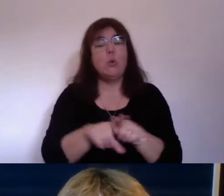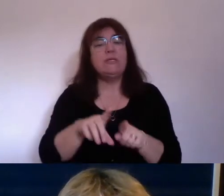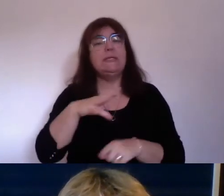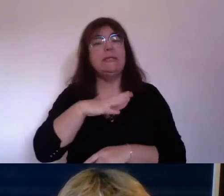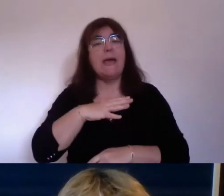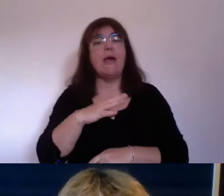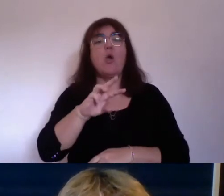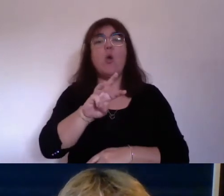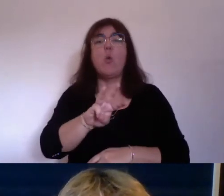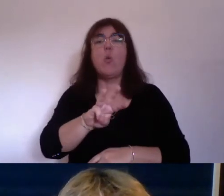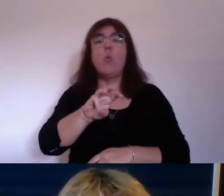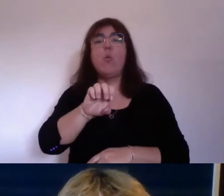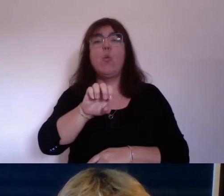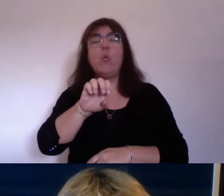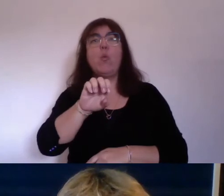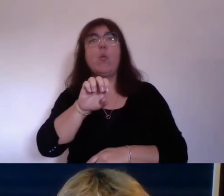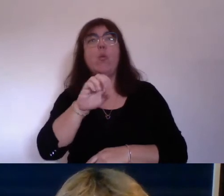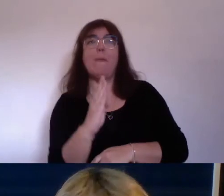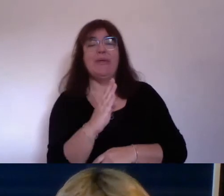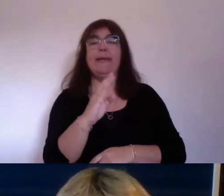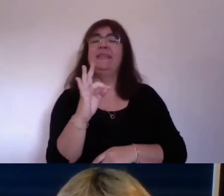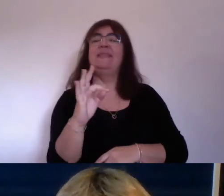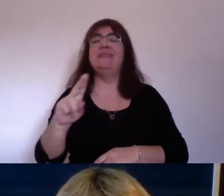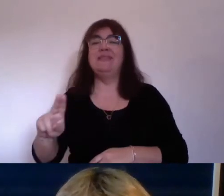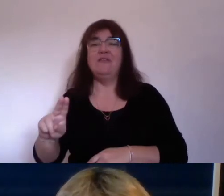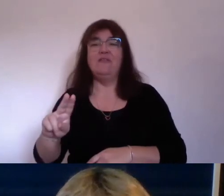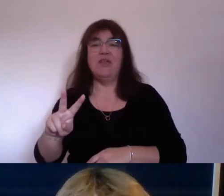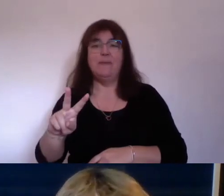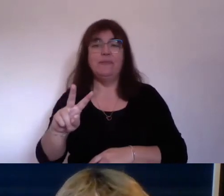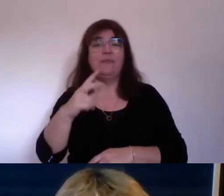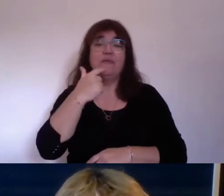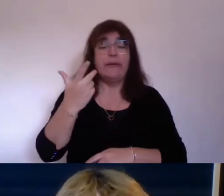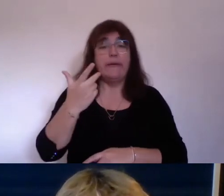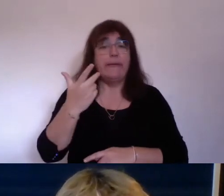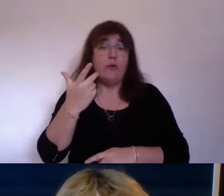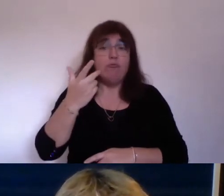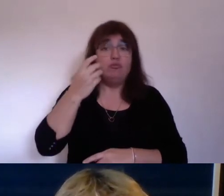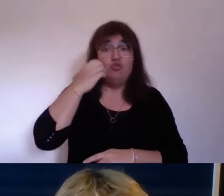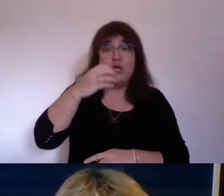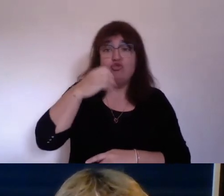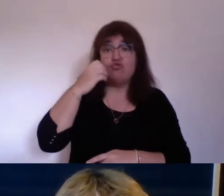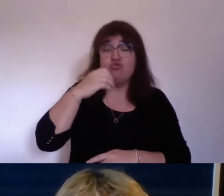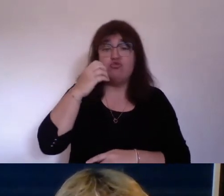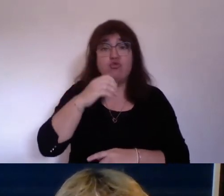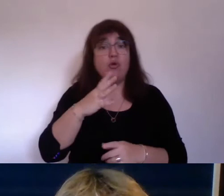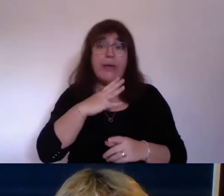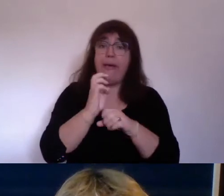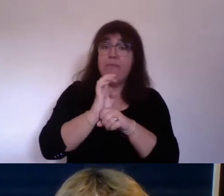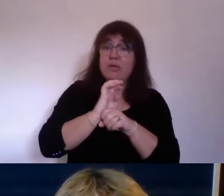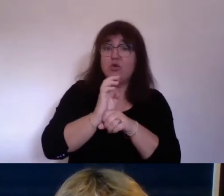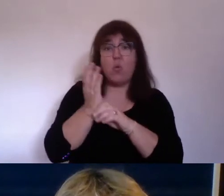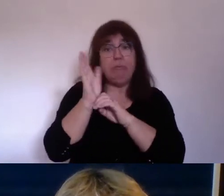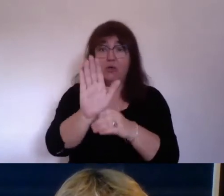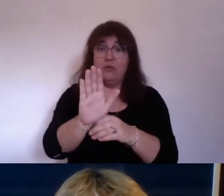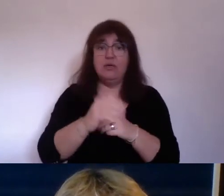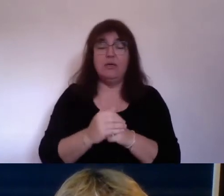laquelle on a donc diffusé nos programmes d'activité quotidien et qui présente aussi différentes émissions. Alors, le principe de notre